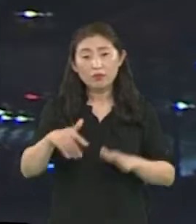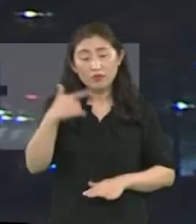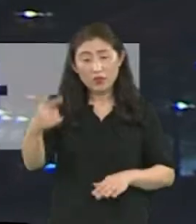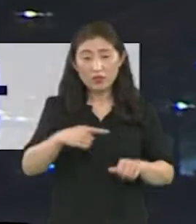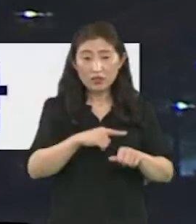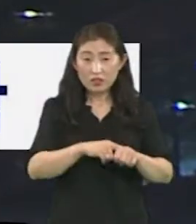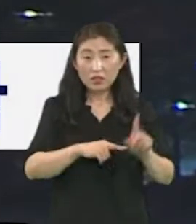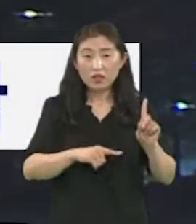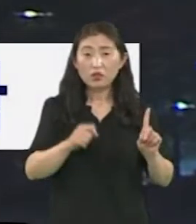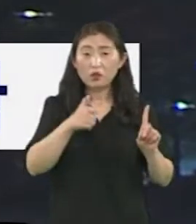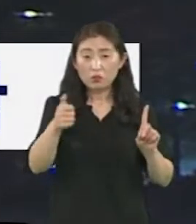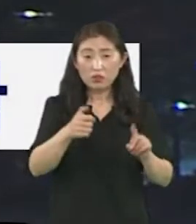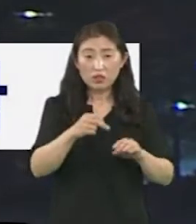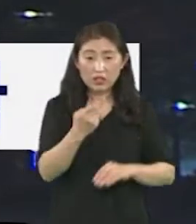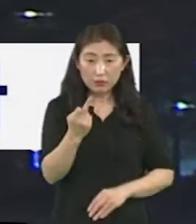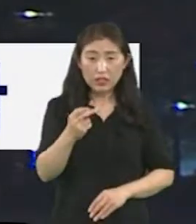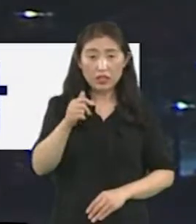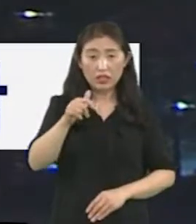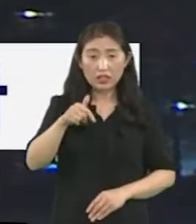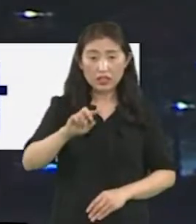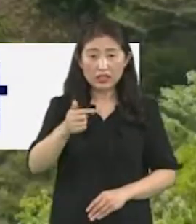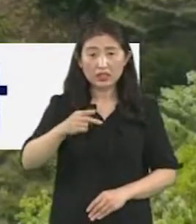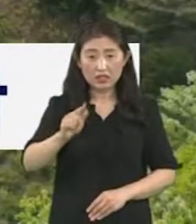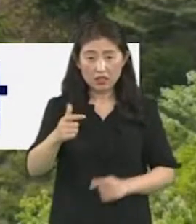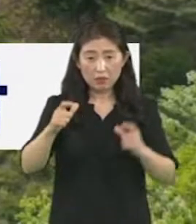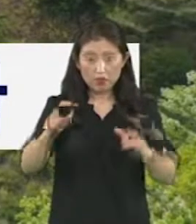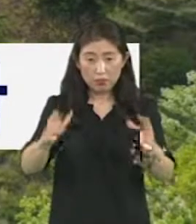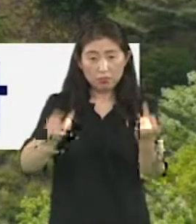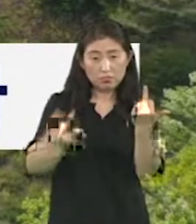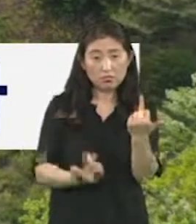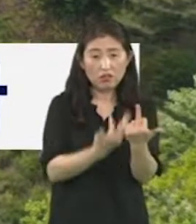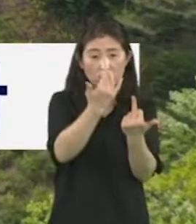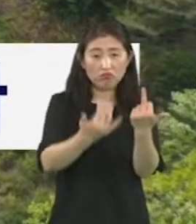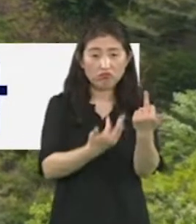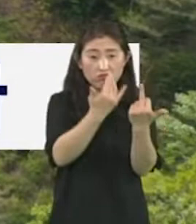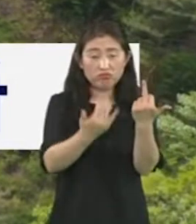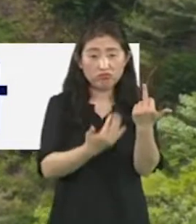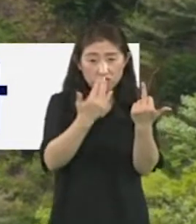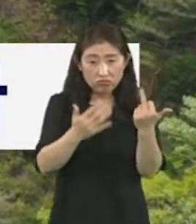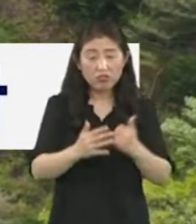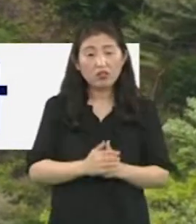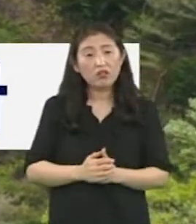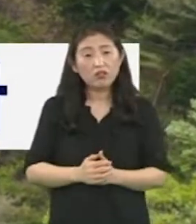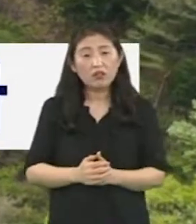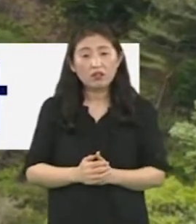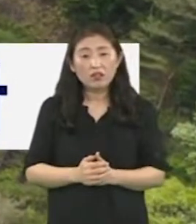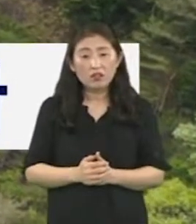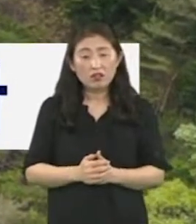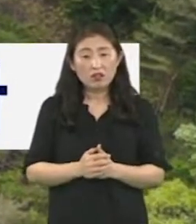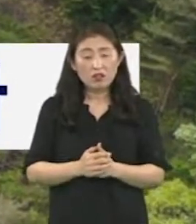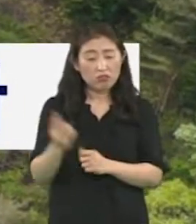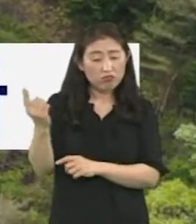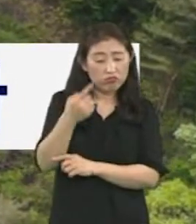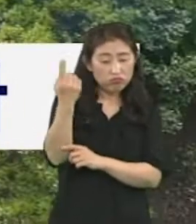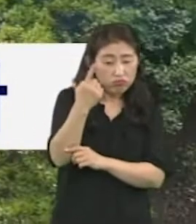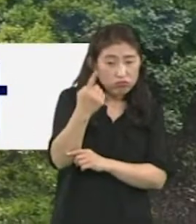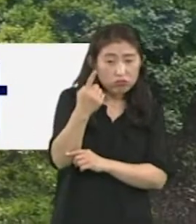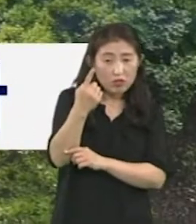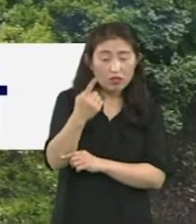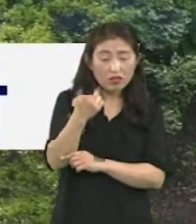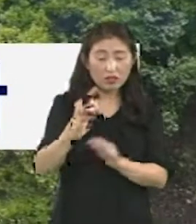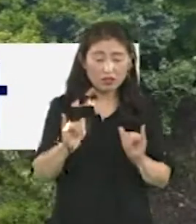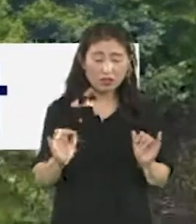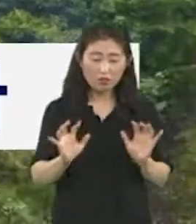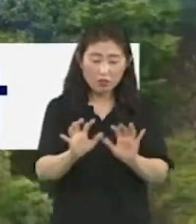오늘 오후 1시 50분쯤 금산군 진산면 의 한 야산에서 불이 나 살림 당국이 진화 헬기 1대와 인력